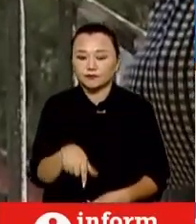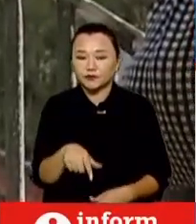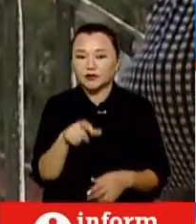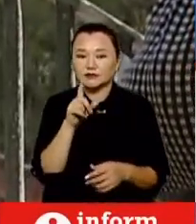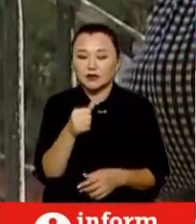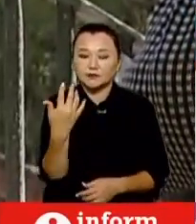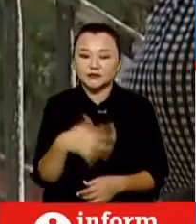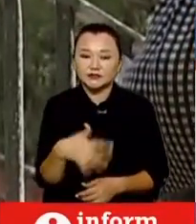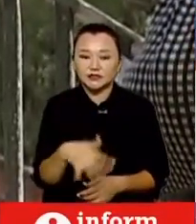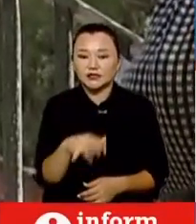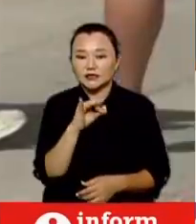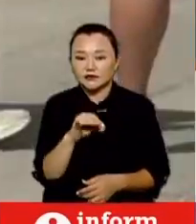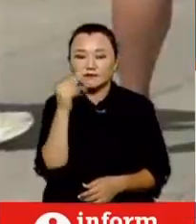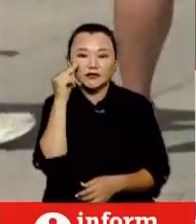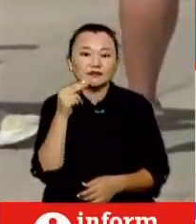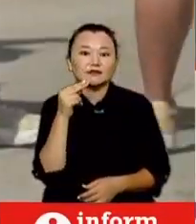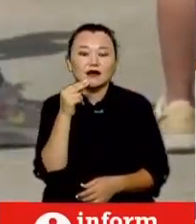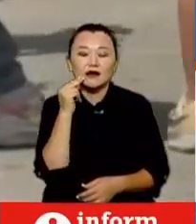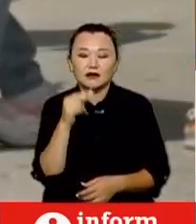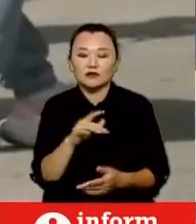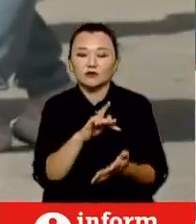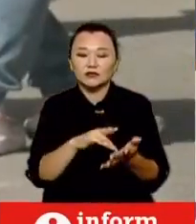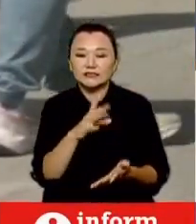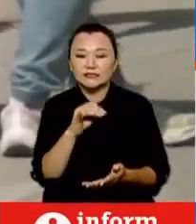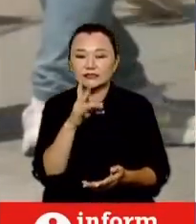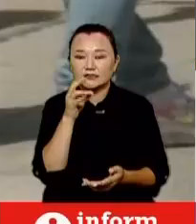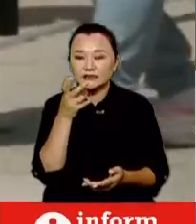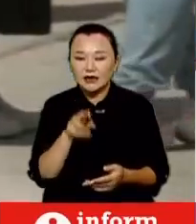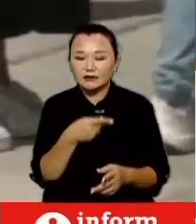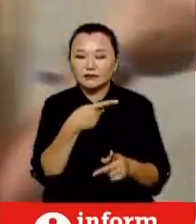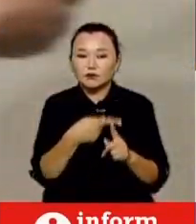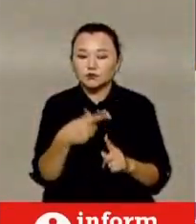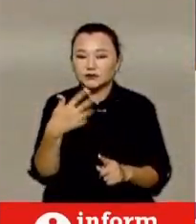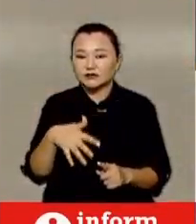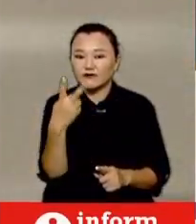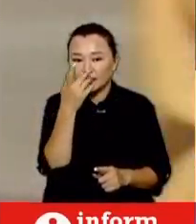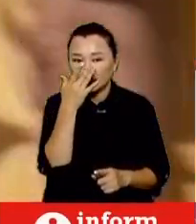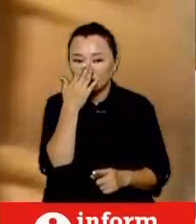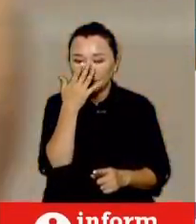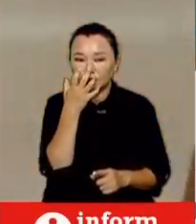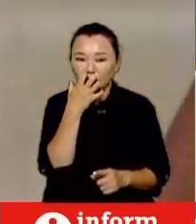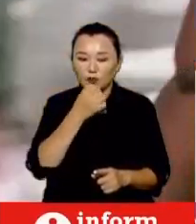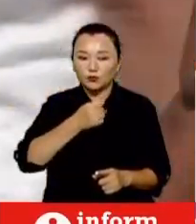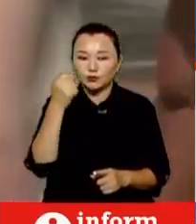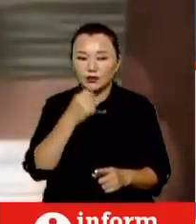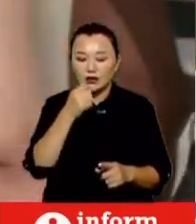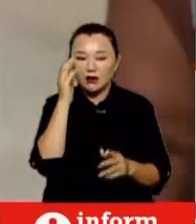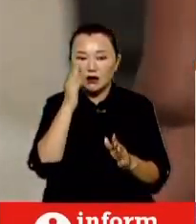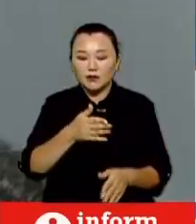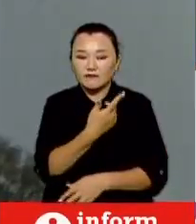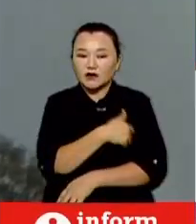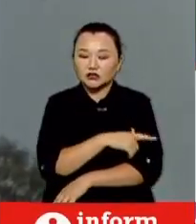За 50 и в Китае, в провинции Синьцзян, плюс 52. В Японии с тепловыми ударами обратились к